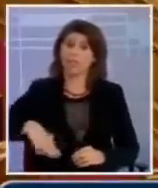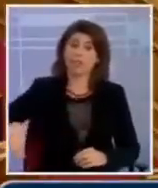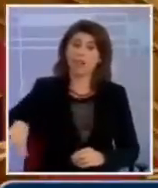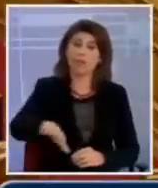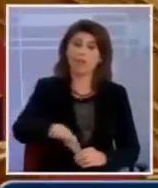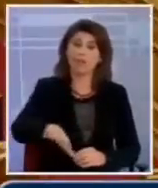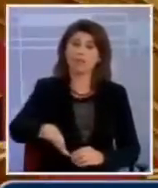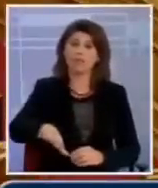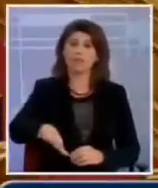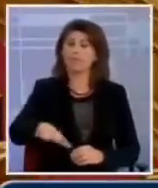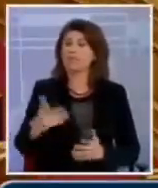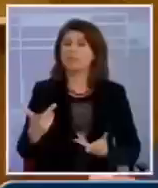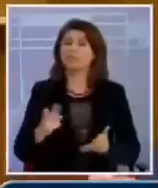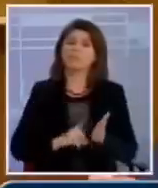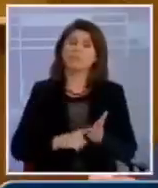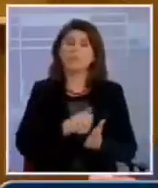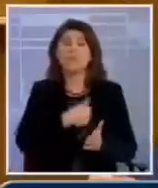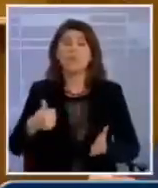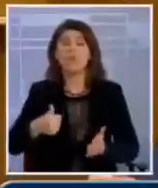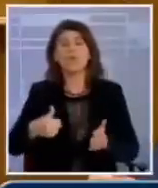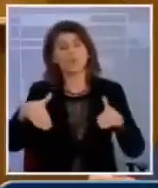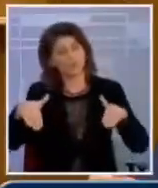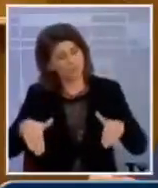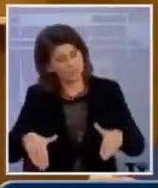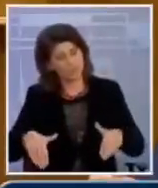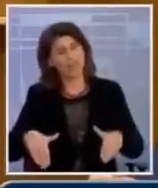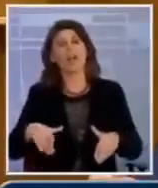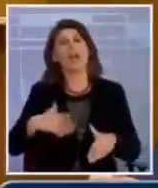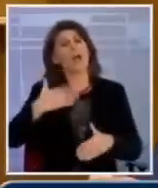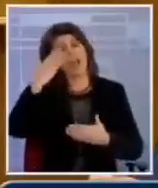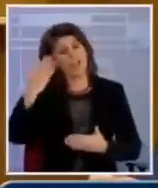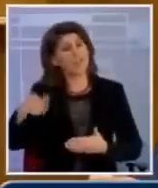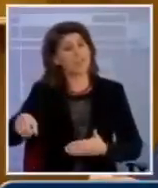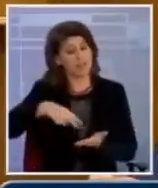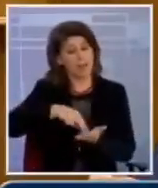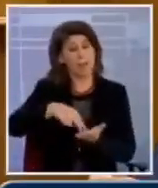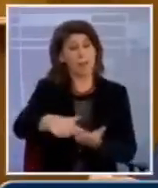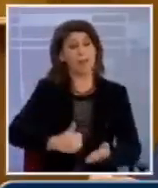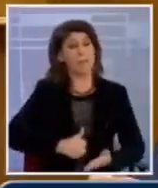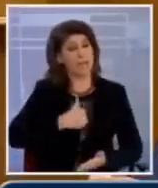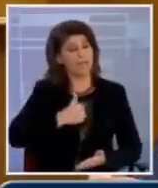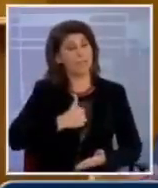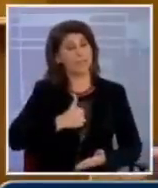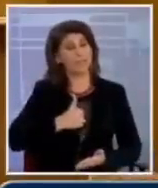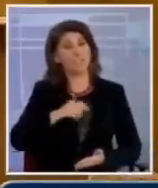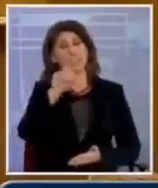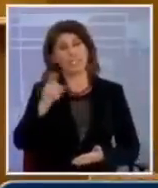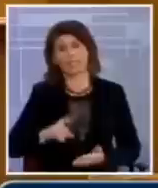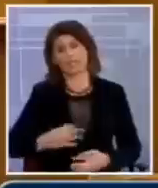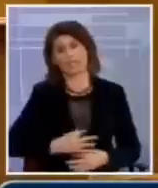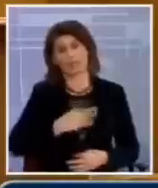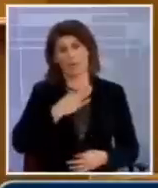αξίζει μόνο σεβασμός. Του αξίζει να περπατά περήφανος. Του αξίζει να ζει με αξιοπρέπεια.